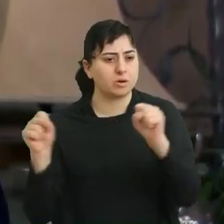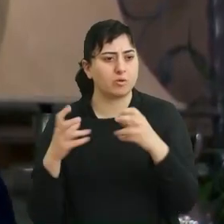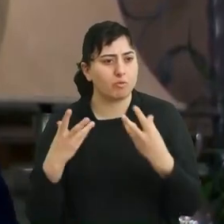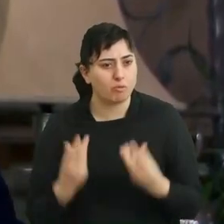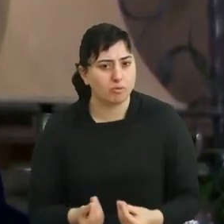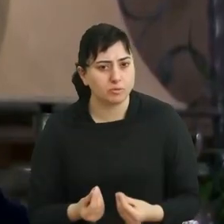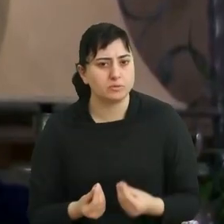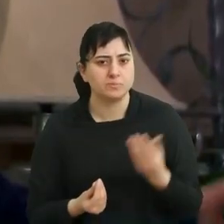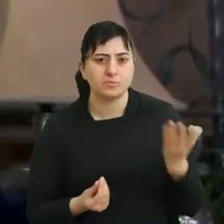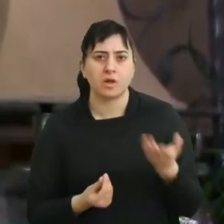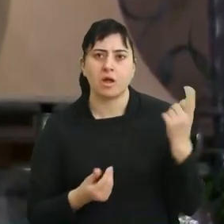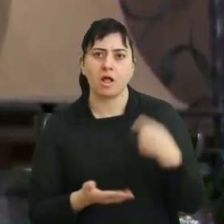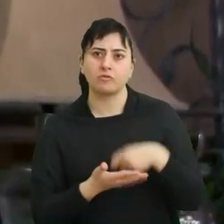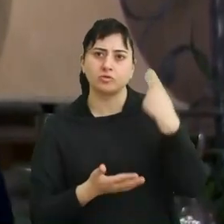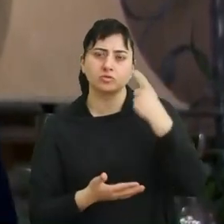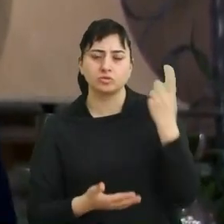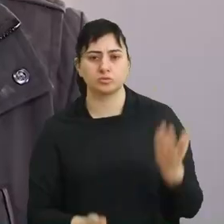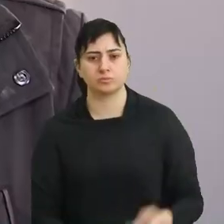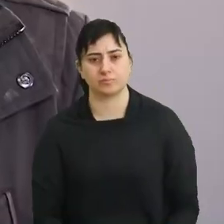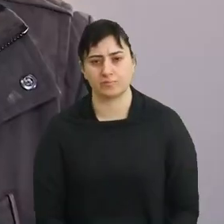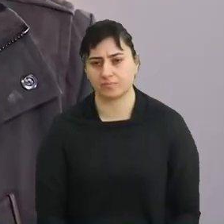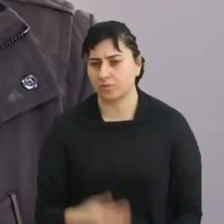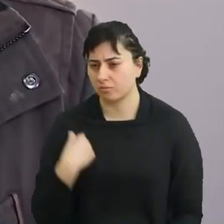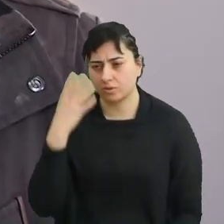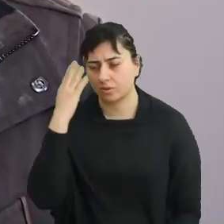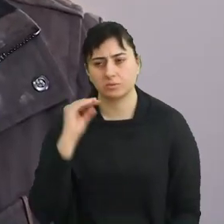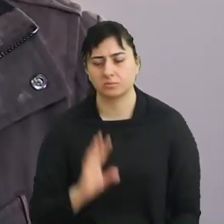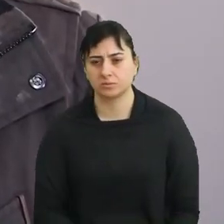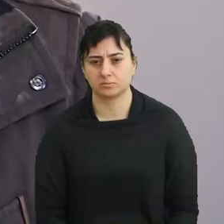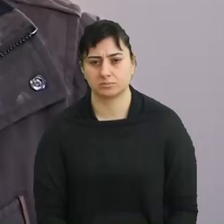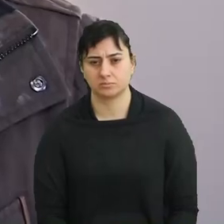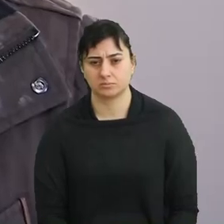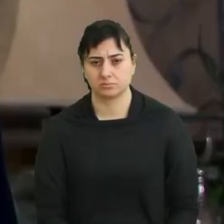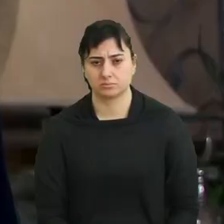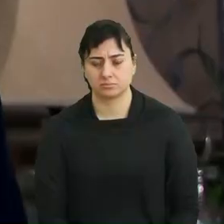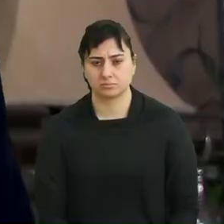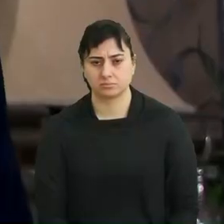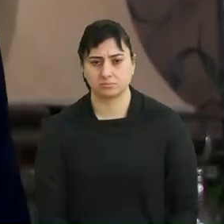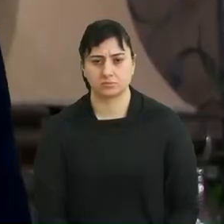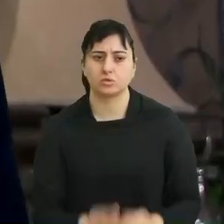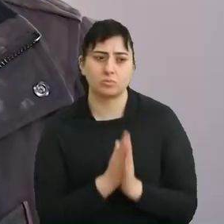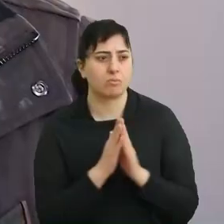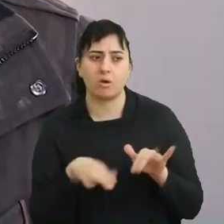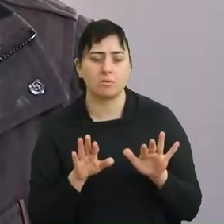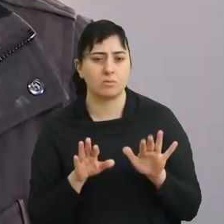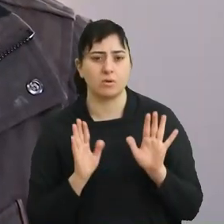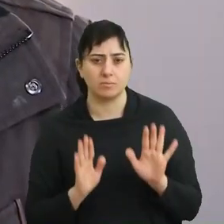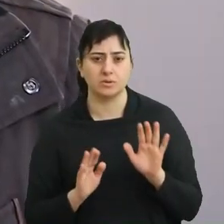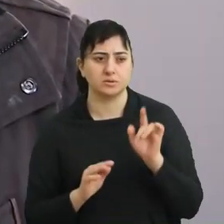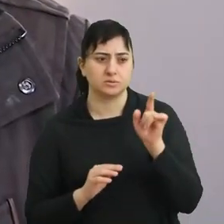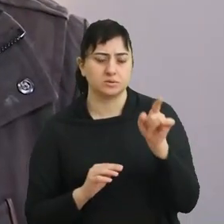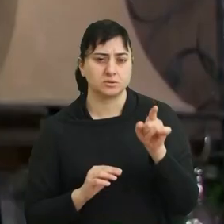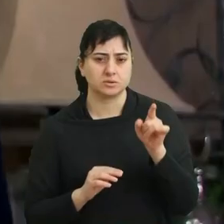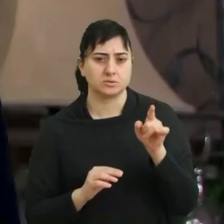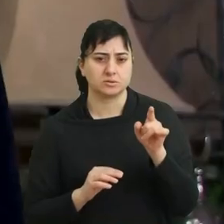çevirdin... hala alışverişi düşünüyor ya. Ben de anlamadım Sarp, hakikaten anlamadım. Kusura bakma Nurhan ama burada senin